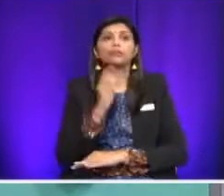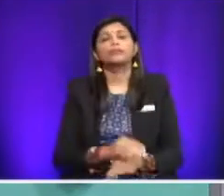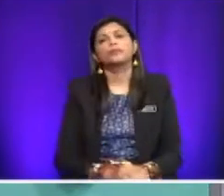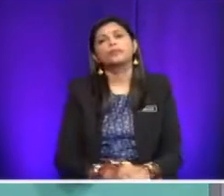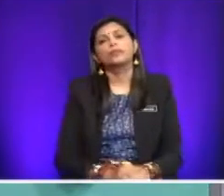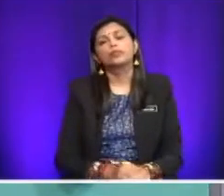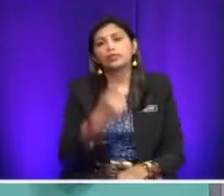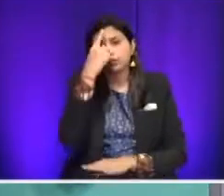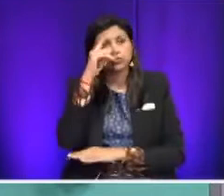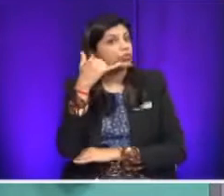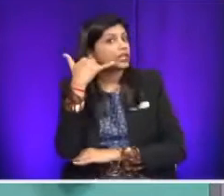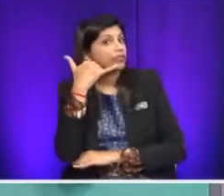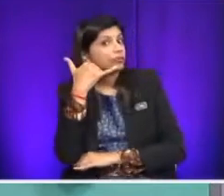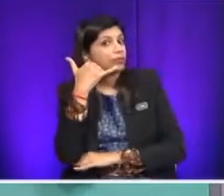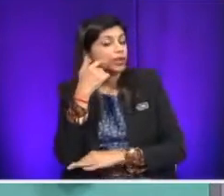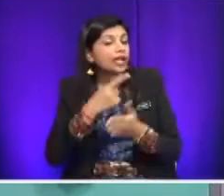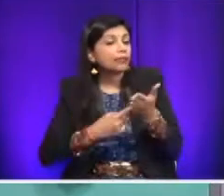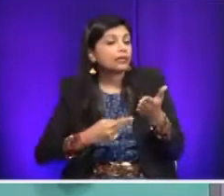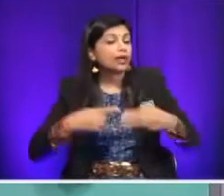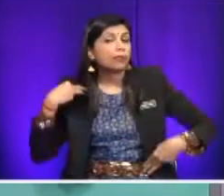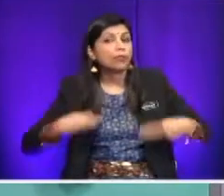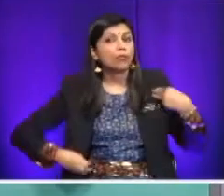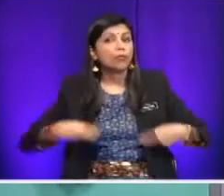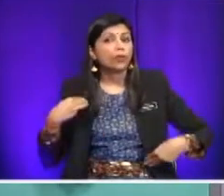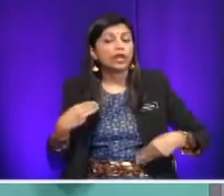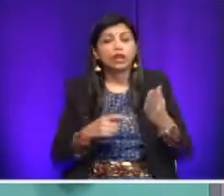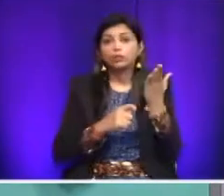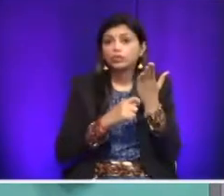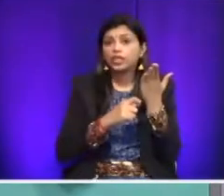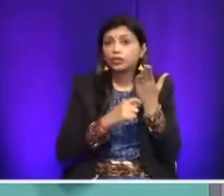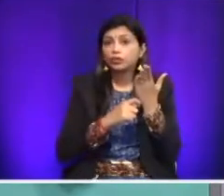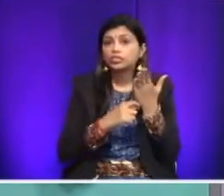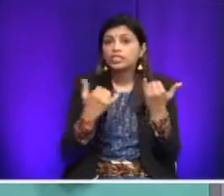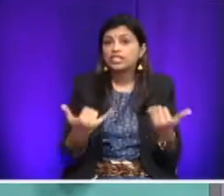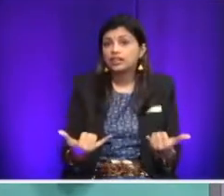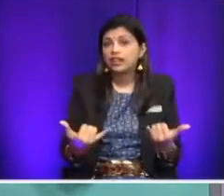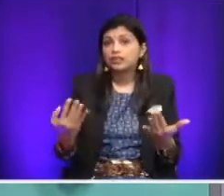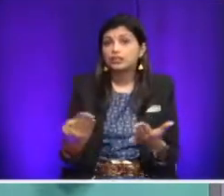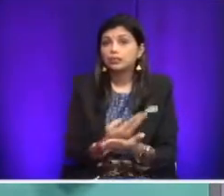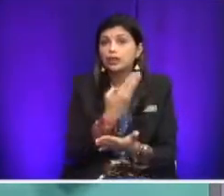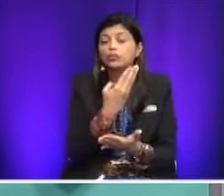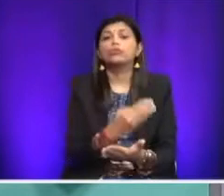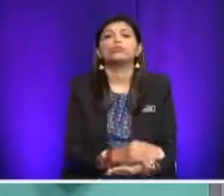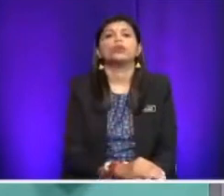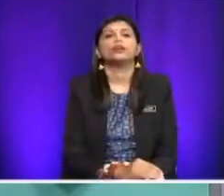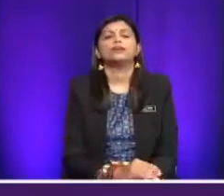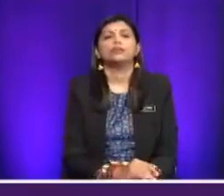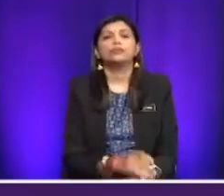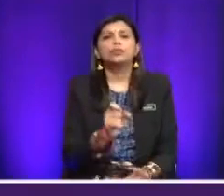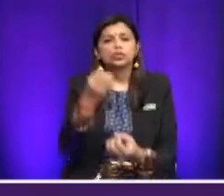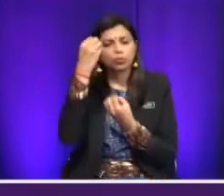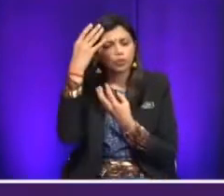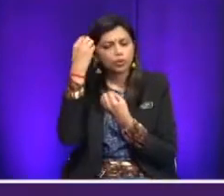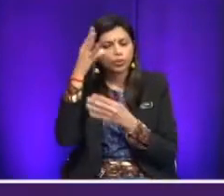blue tahu apa yang terkini model terkini dan juga channel YouTube ini untuk telepon mimpi itu oke mengetahui maklumat tentang